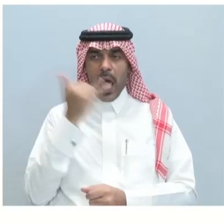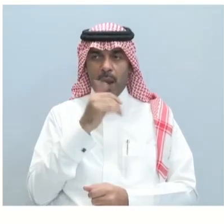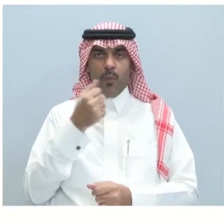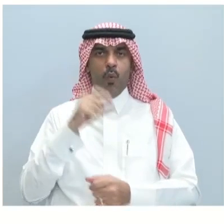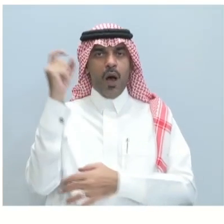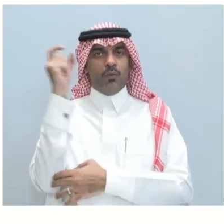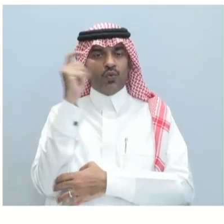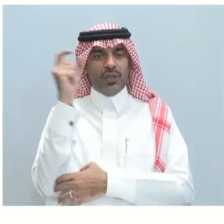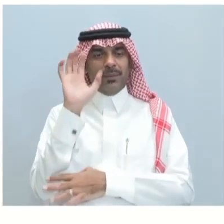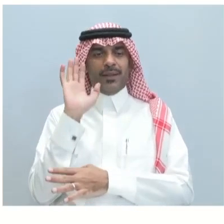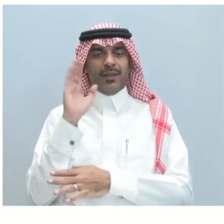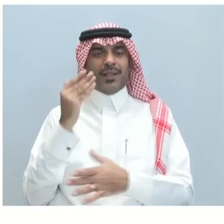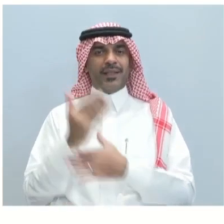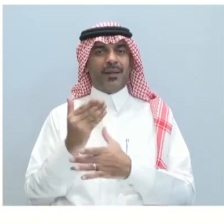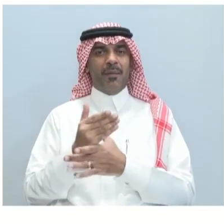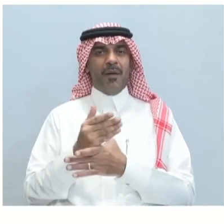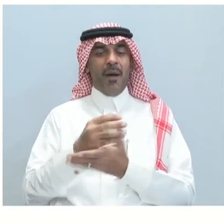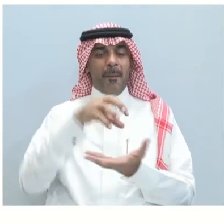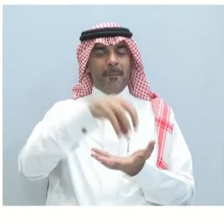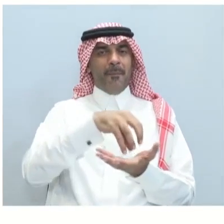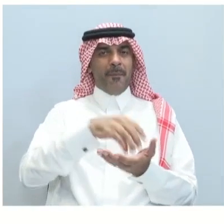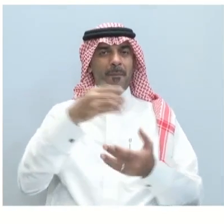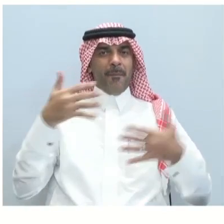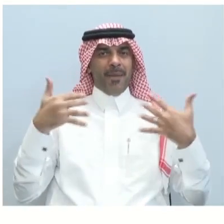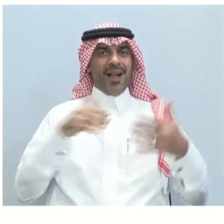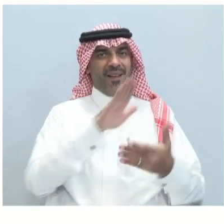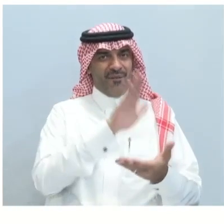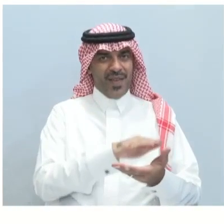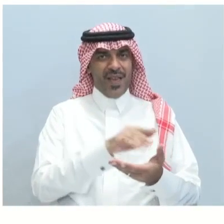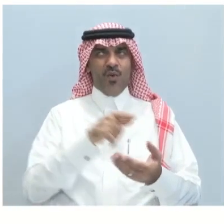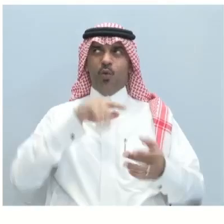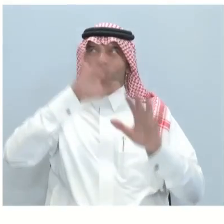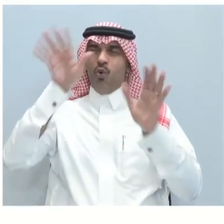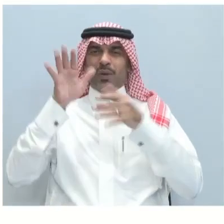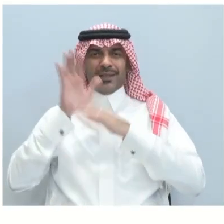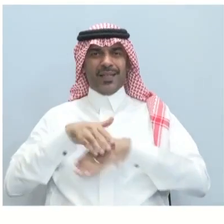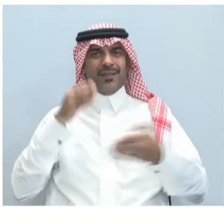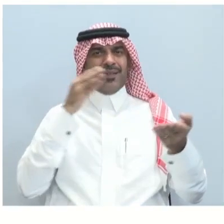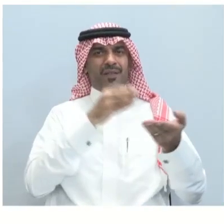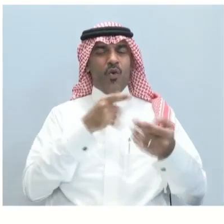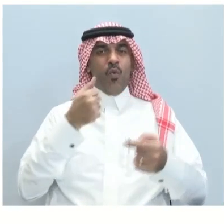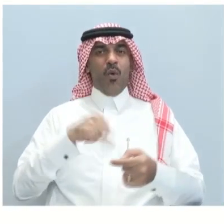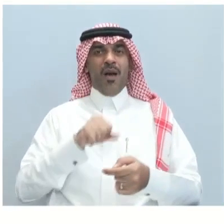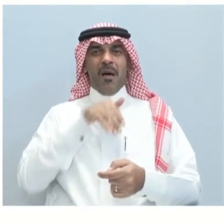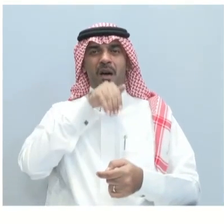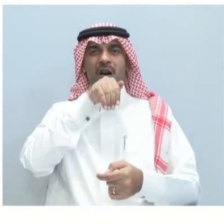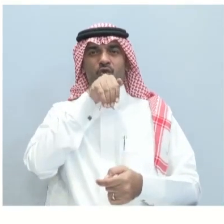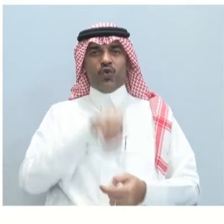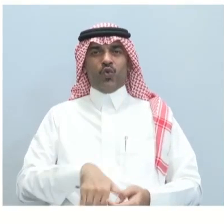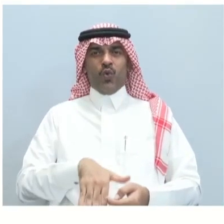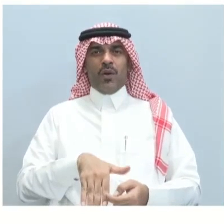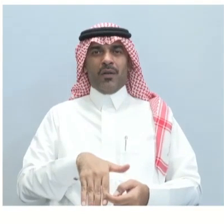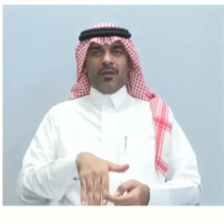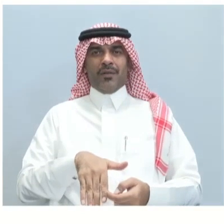مهبط الوحي وقبله المسلمين وقبر النبي صلى الله عليه وسلم في المدينه المنوره